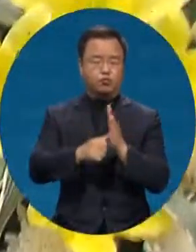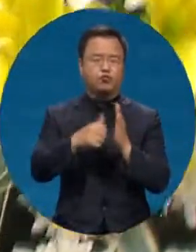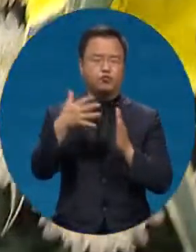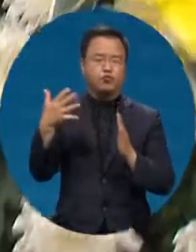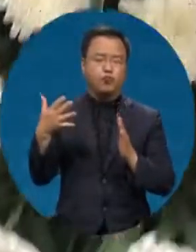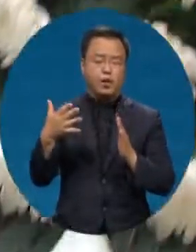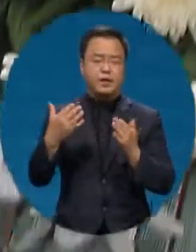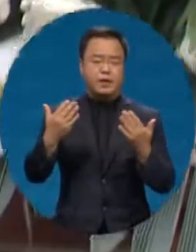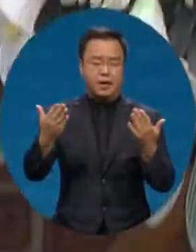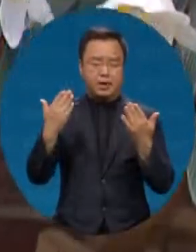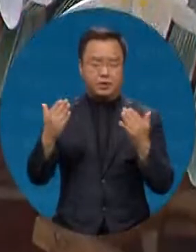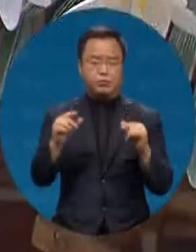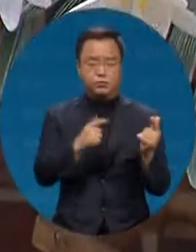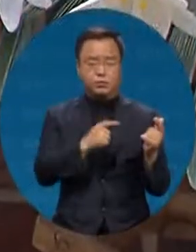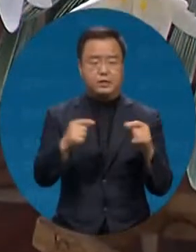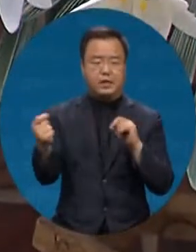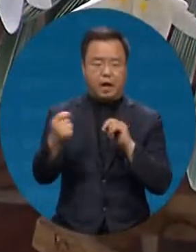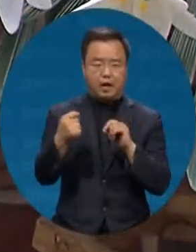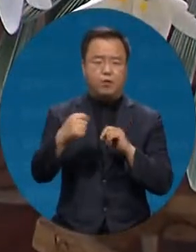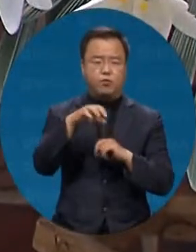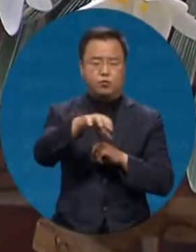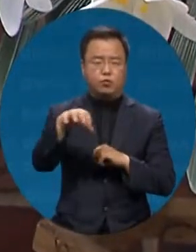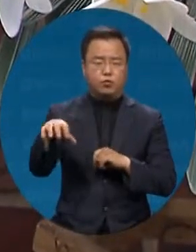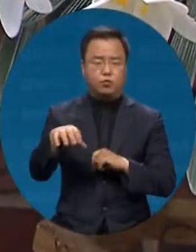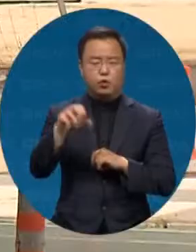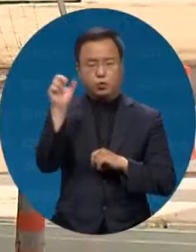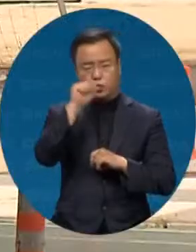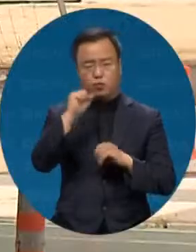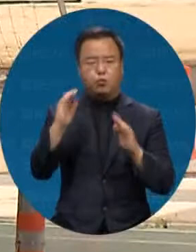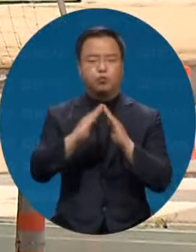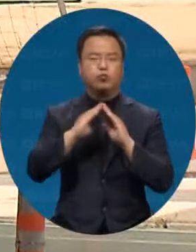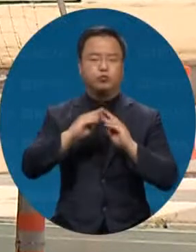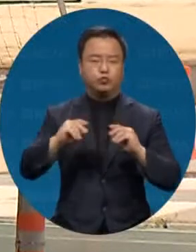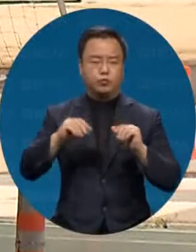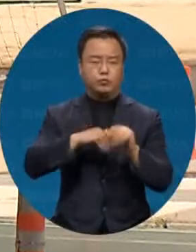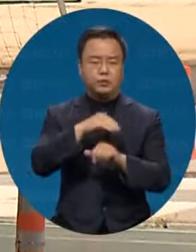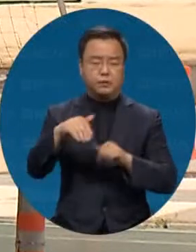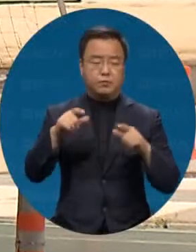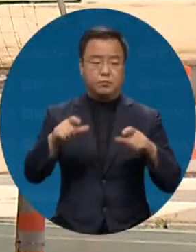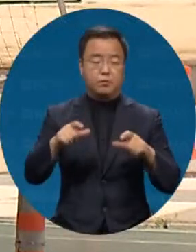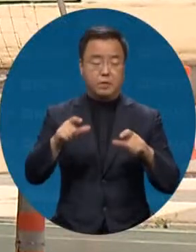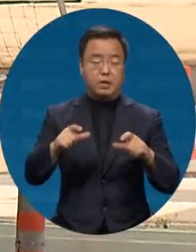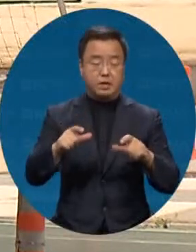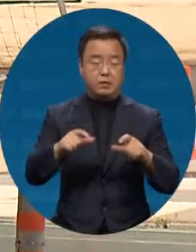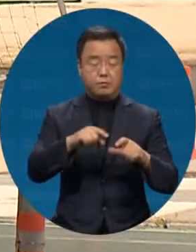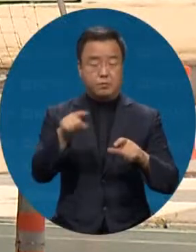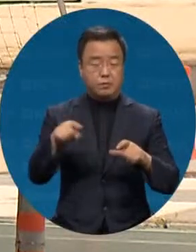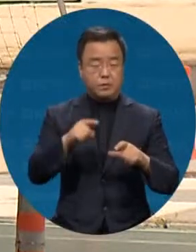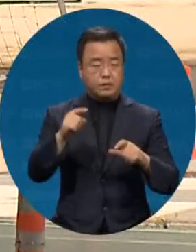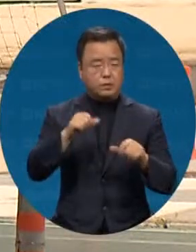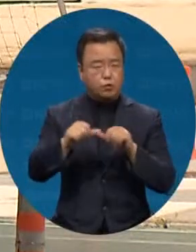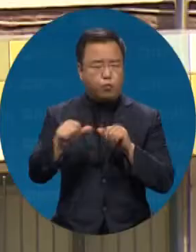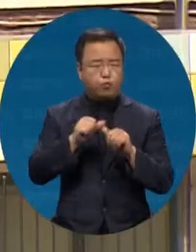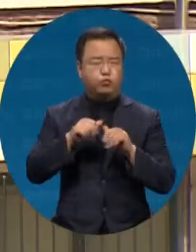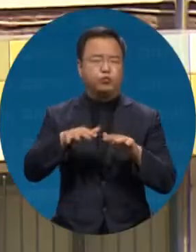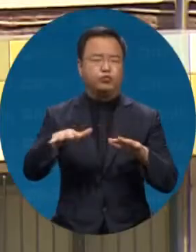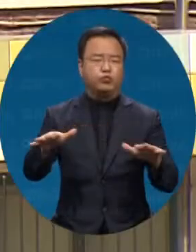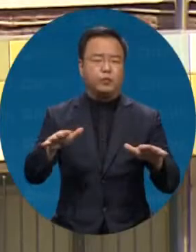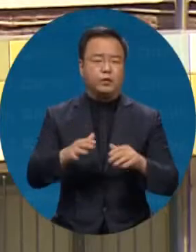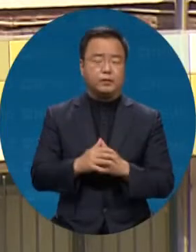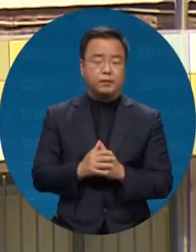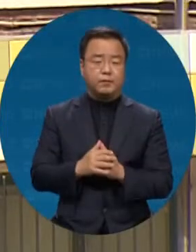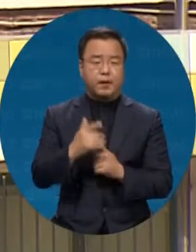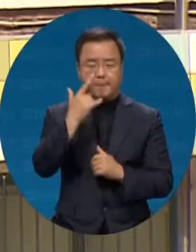입니다 이제 반대 목소리가 목 좋은 부동산 지역의 단체 sns 방을 중심으로 퍼져나간 것도 그 때문 인데요